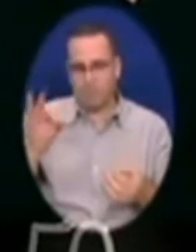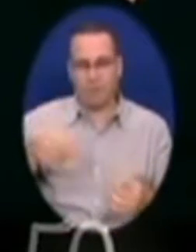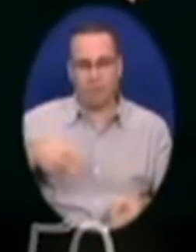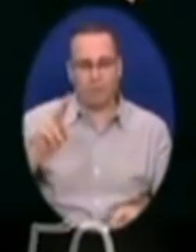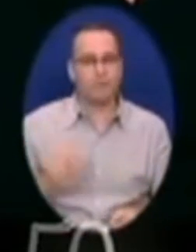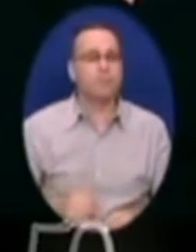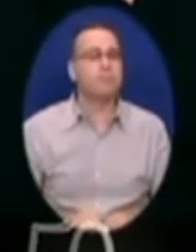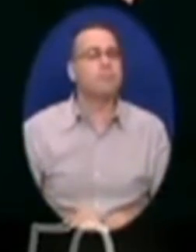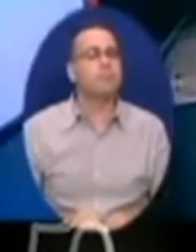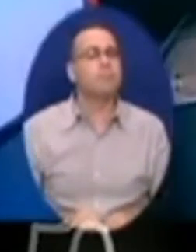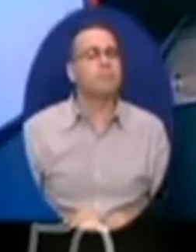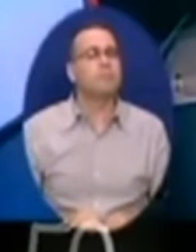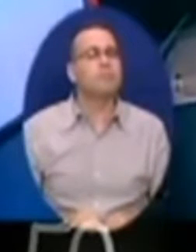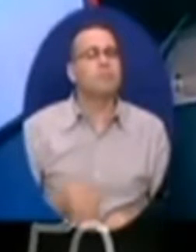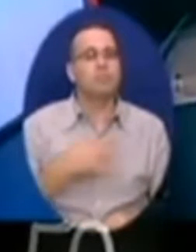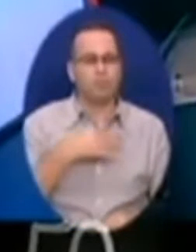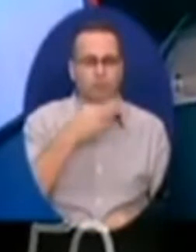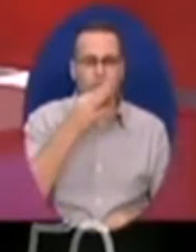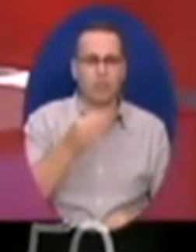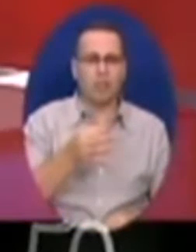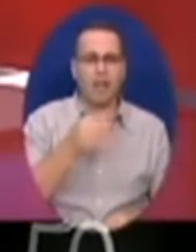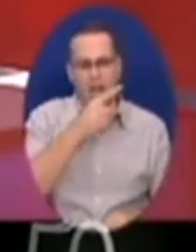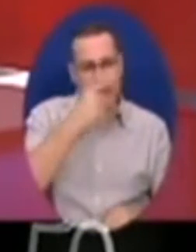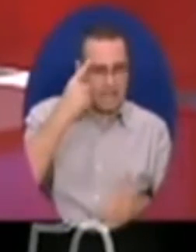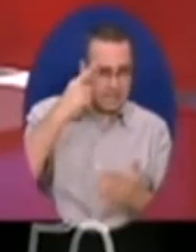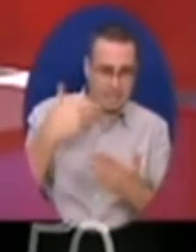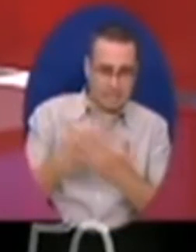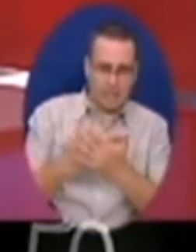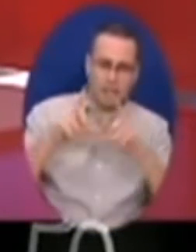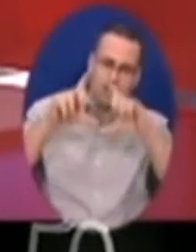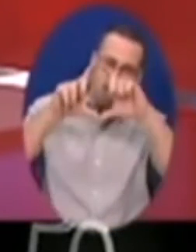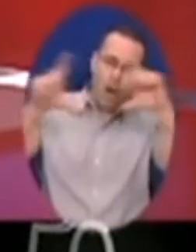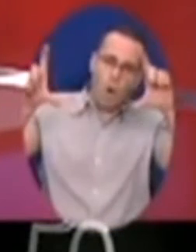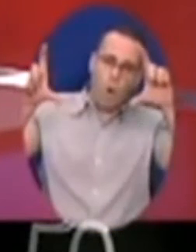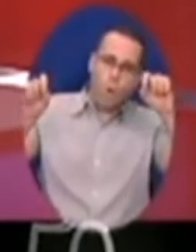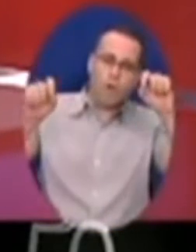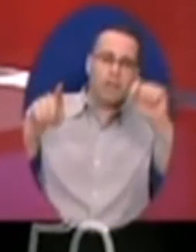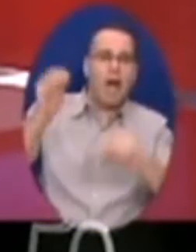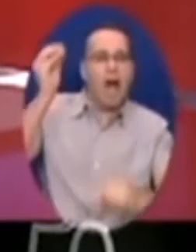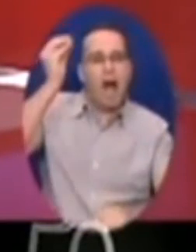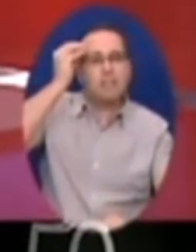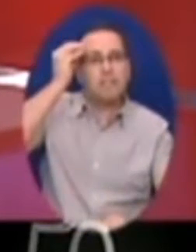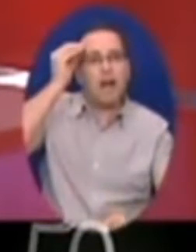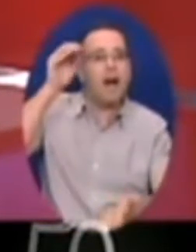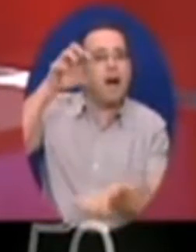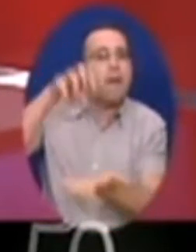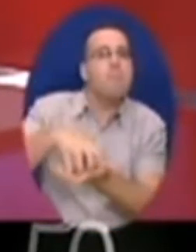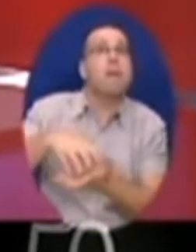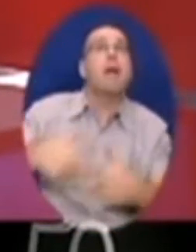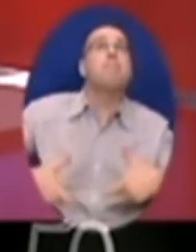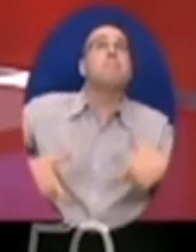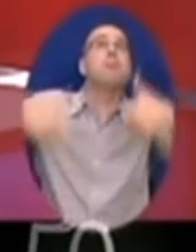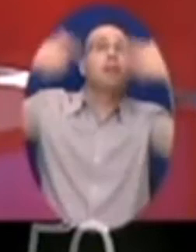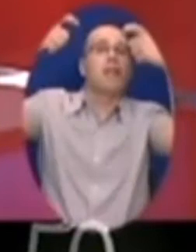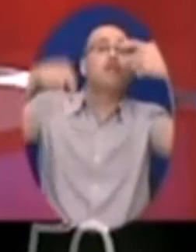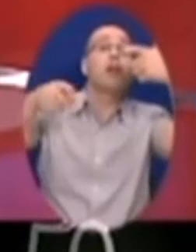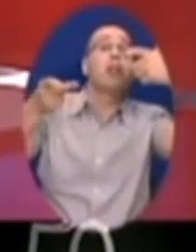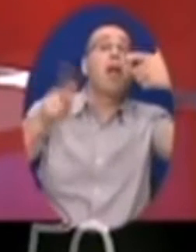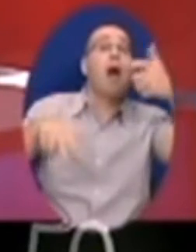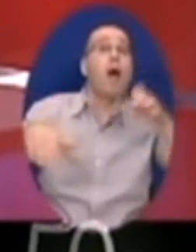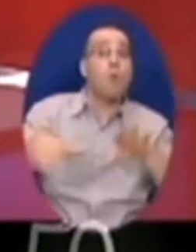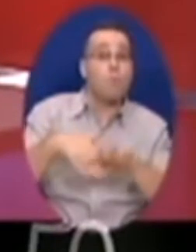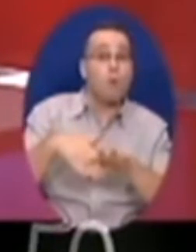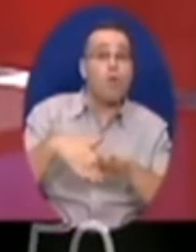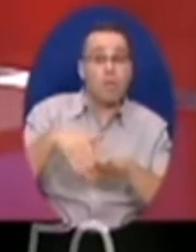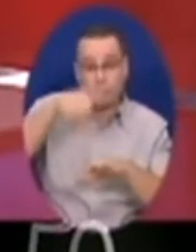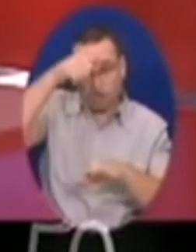מביאים. תגידי, למה ההצעה שהיא מאוד מרגשת לשים לוחית הנצחה באתר, בבניין שנהרג בו